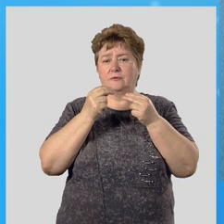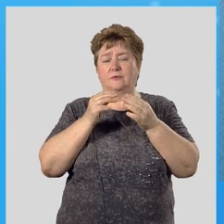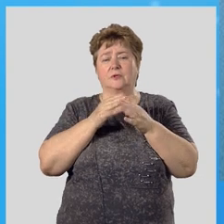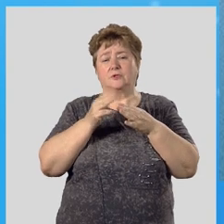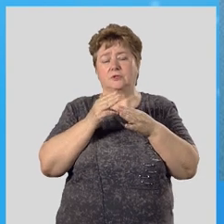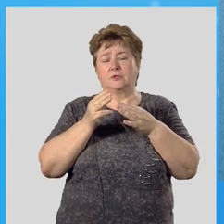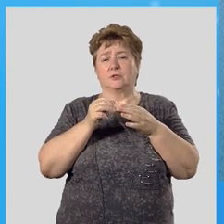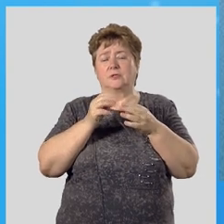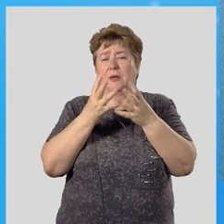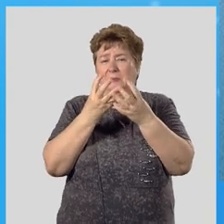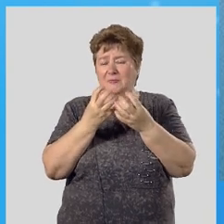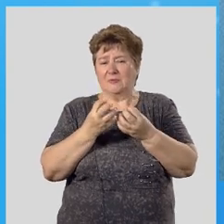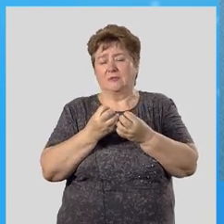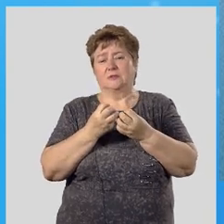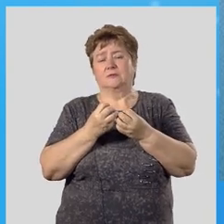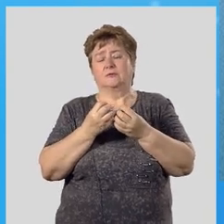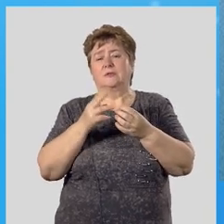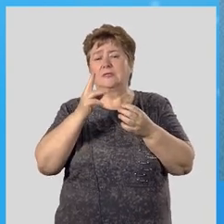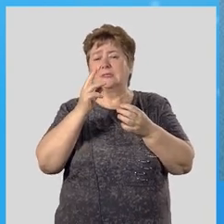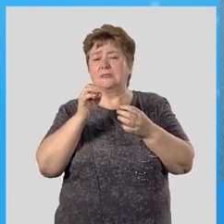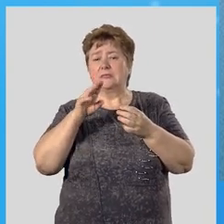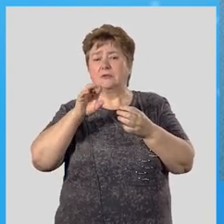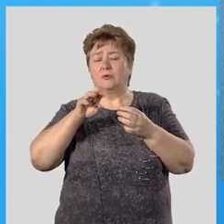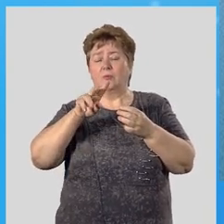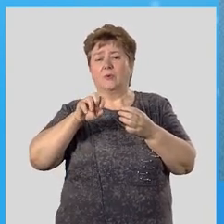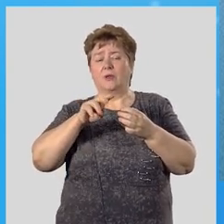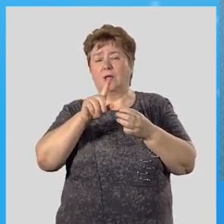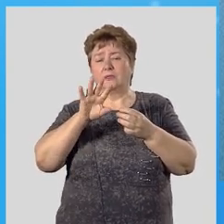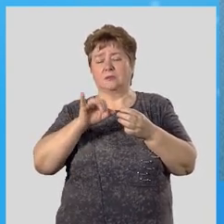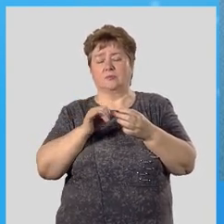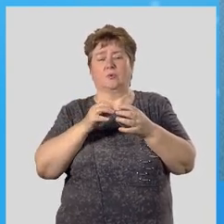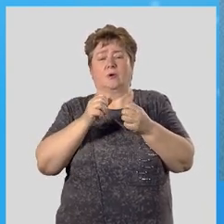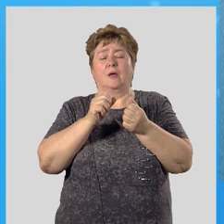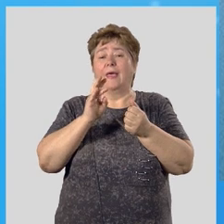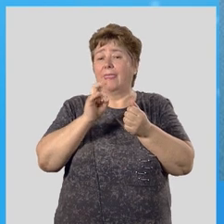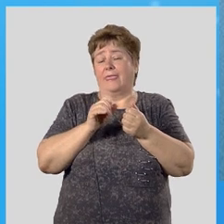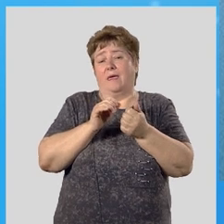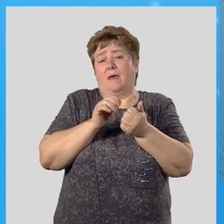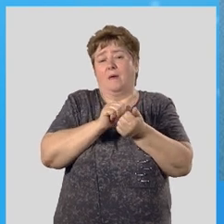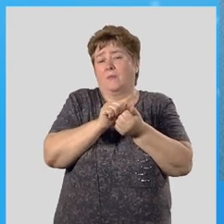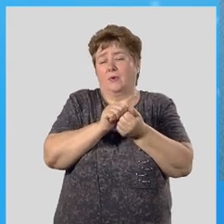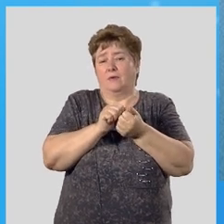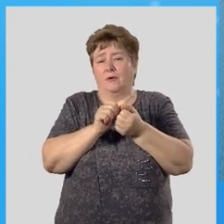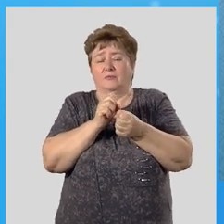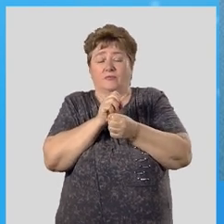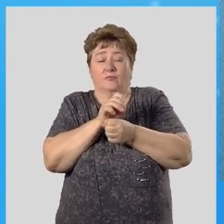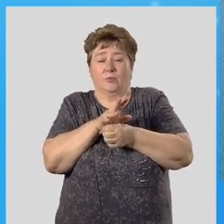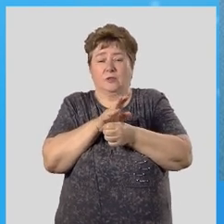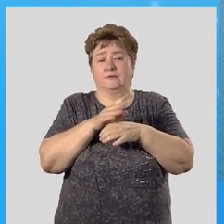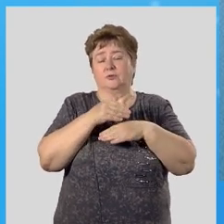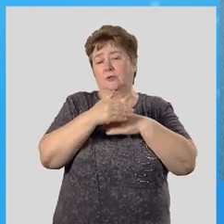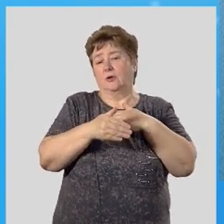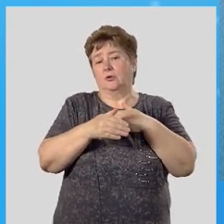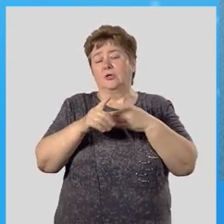частички всасываются в цитоплазму, а непереваренные остатки выбрасываются